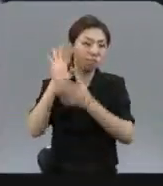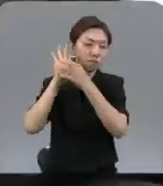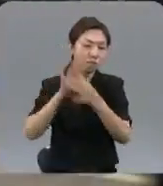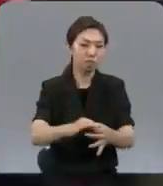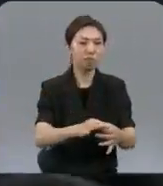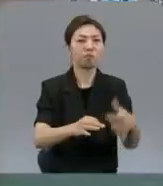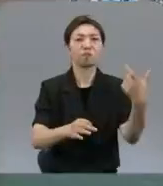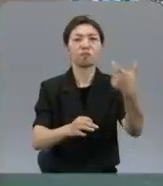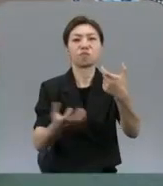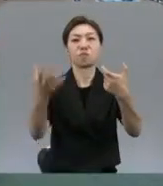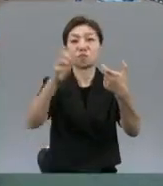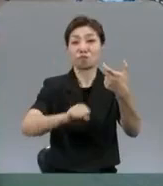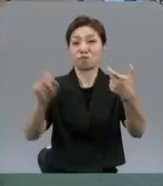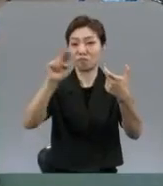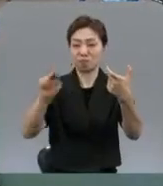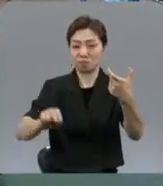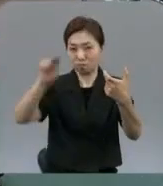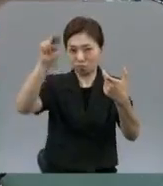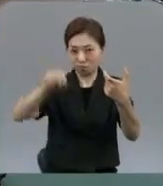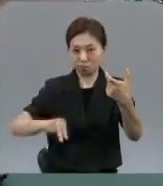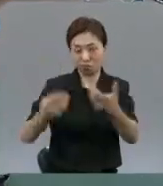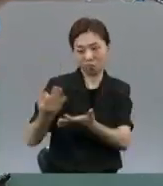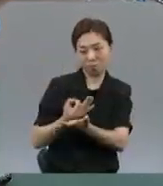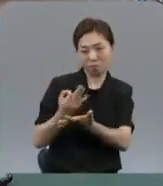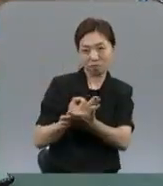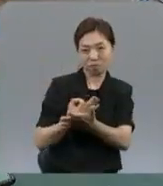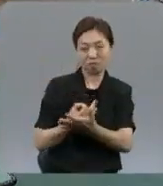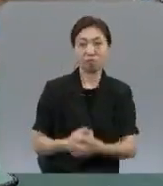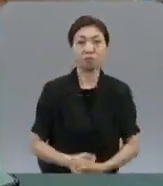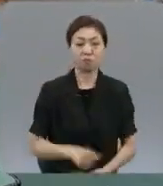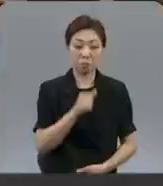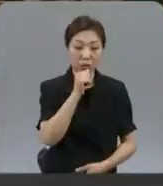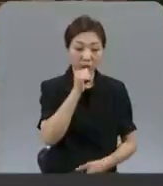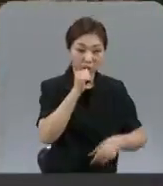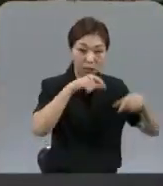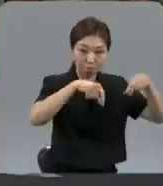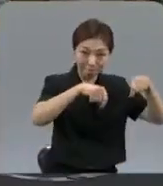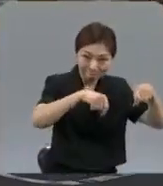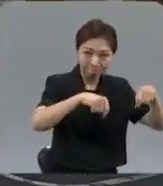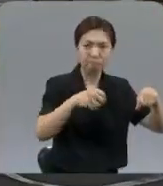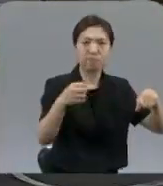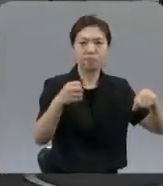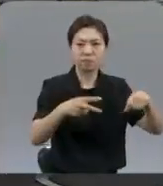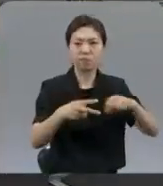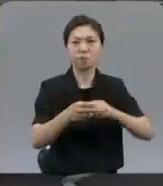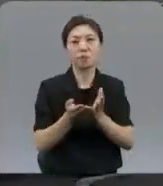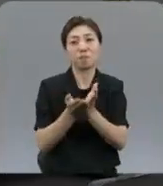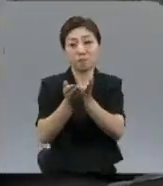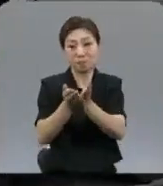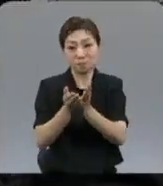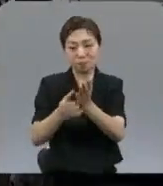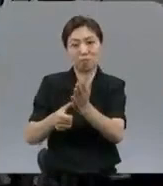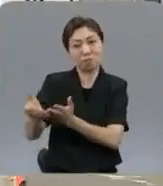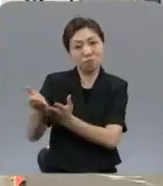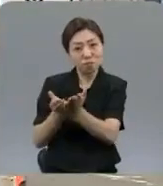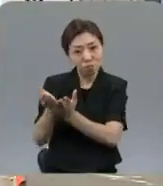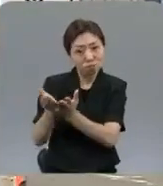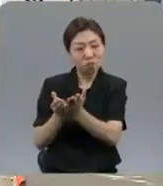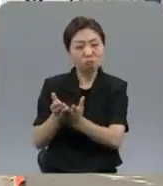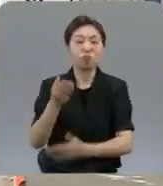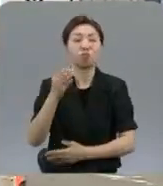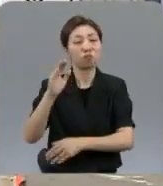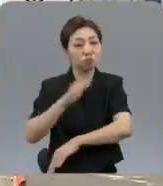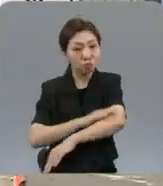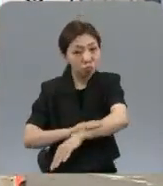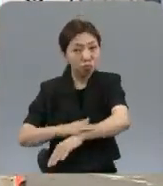trở lại thặng dư sau 16 tháng ghi nhận Thâm hụt trong đó xuất khẩu xe ô tô đã giữ được thành tích tốt trong tháng 6 và gặt hái được khoản